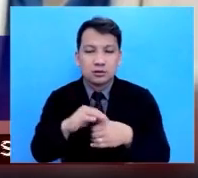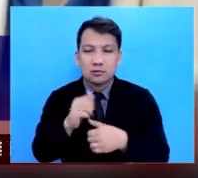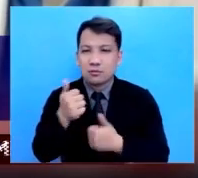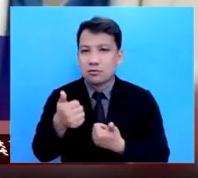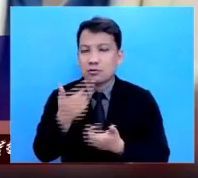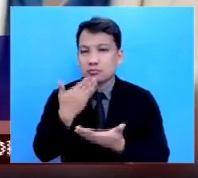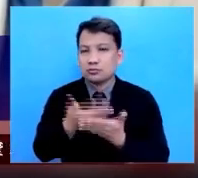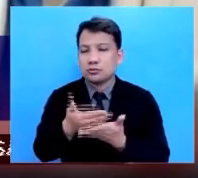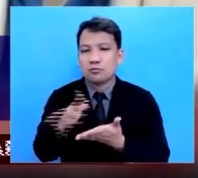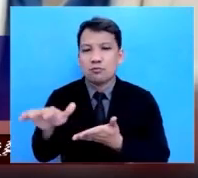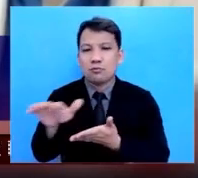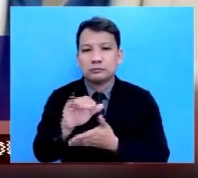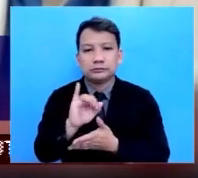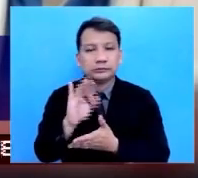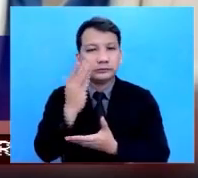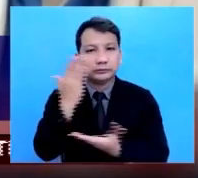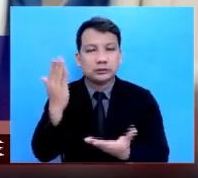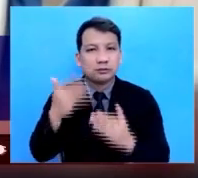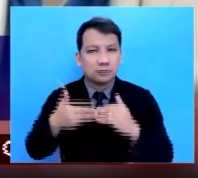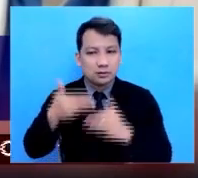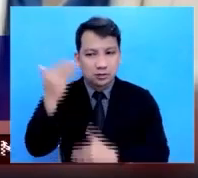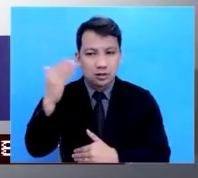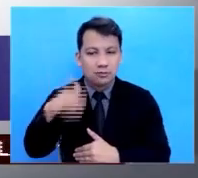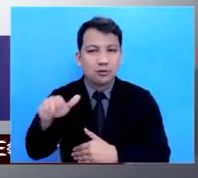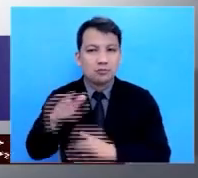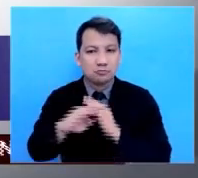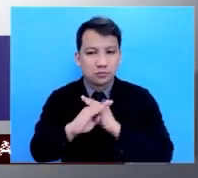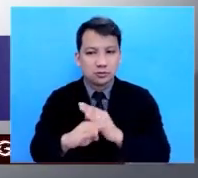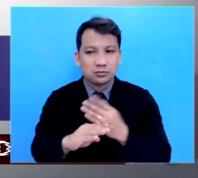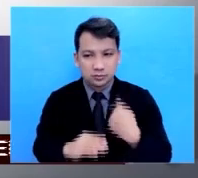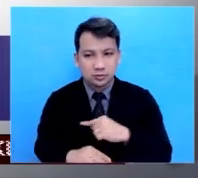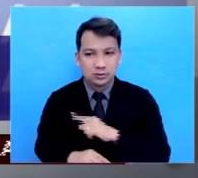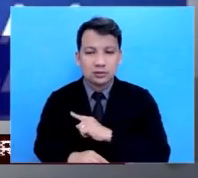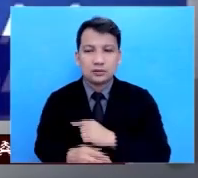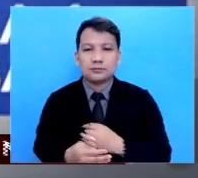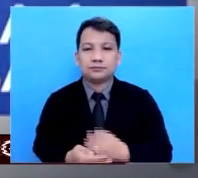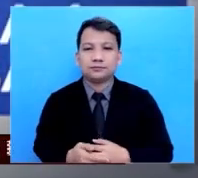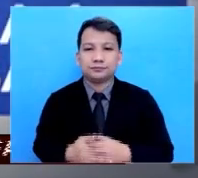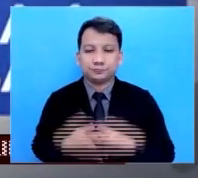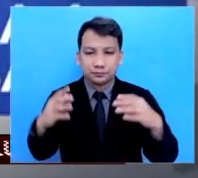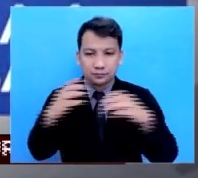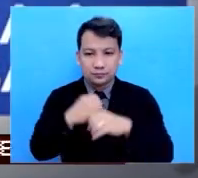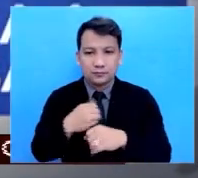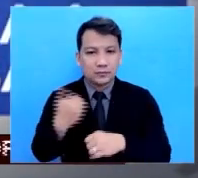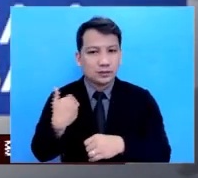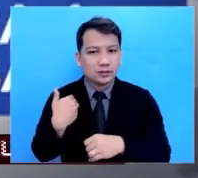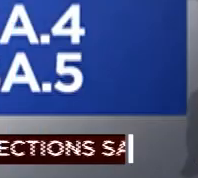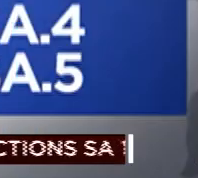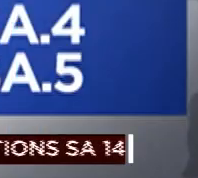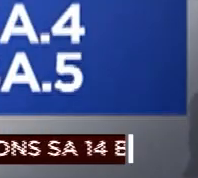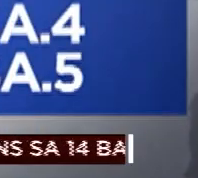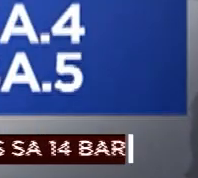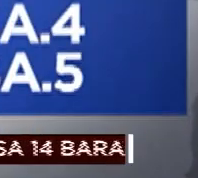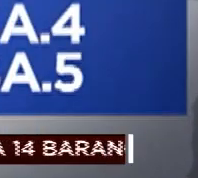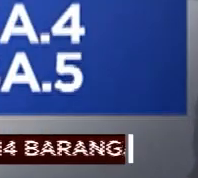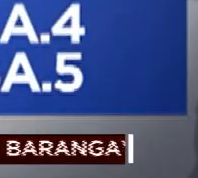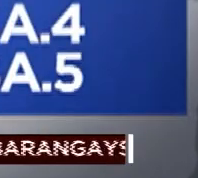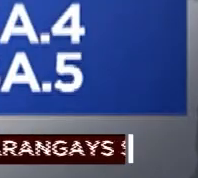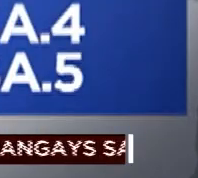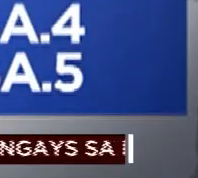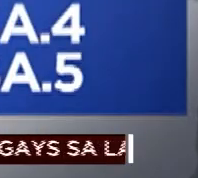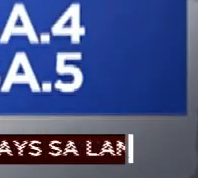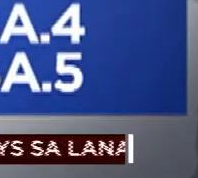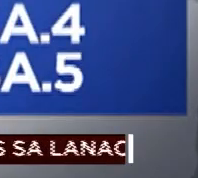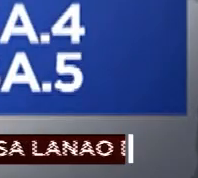So ibig sabihin, mataas pa ang protection natin, no? Sa kabila nito ay di pa rin dapat magpakampante, lalo't na riyan ang mga sub-variant